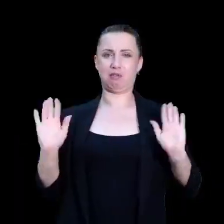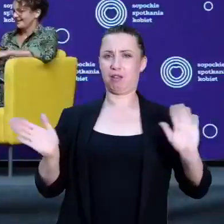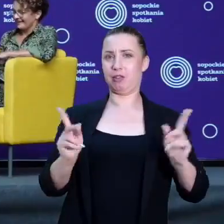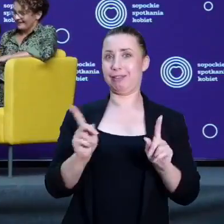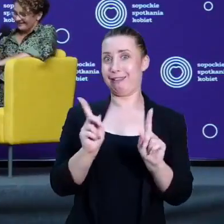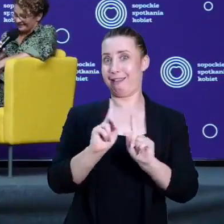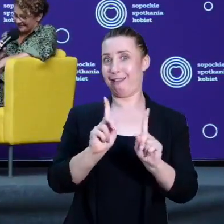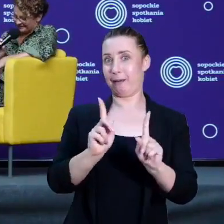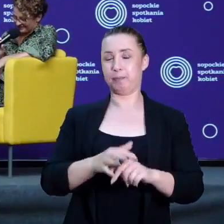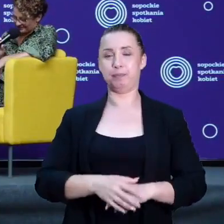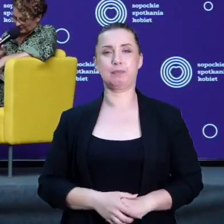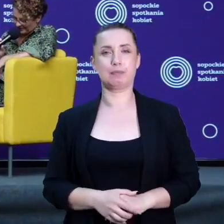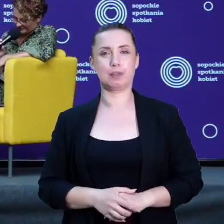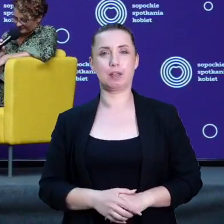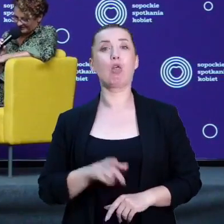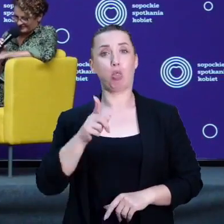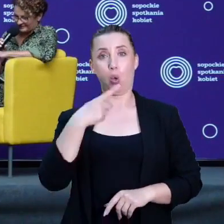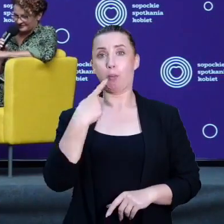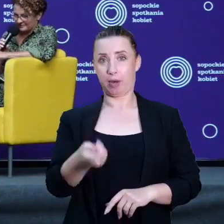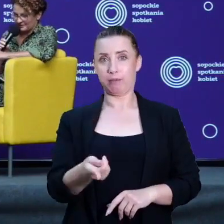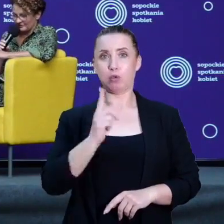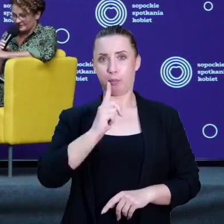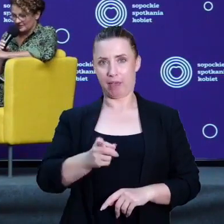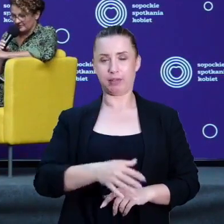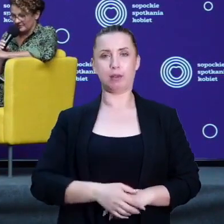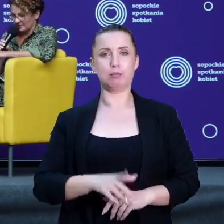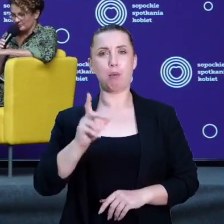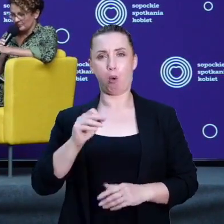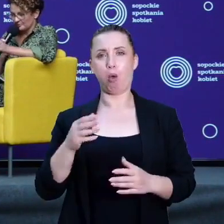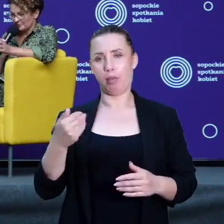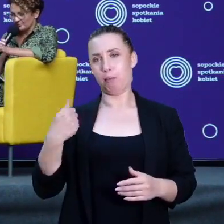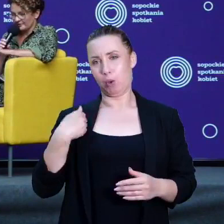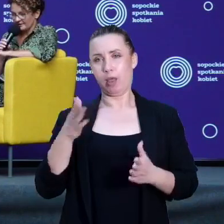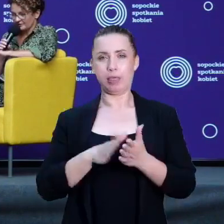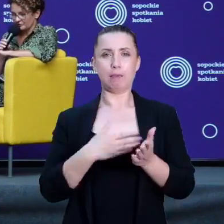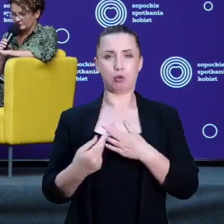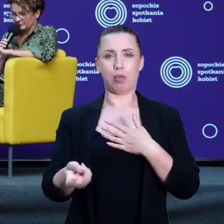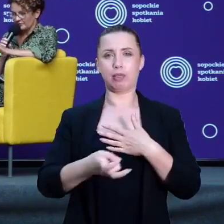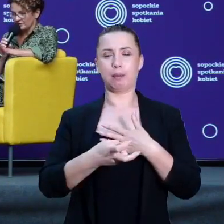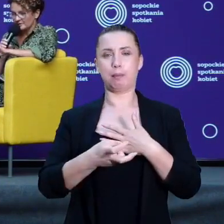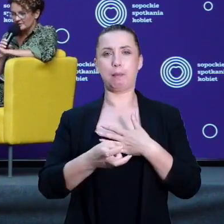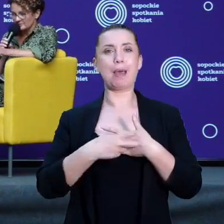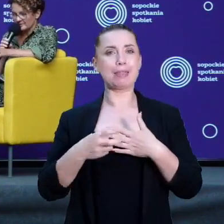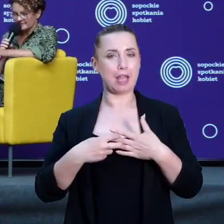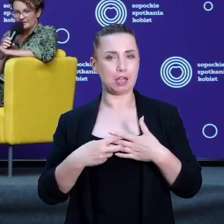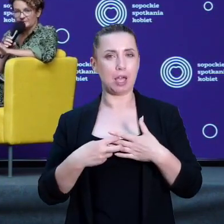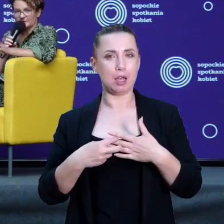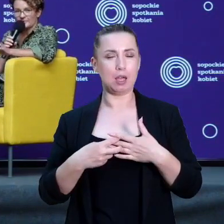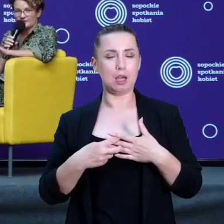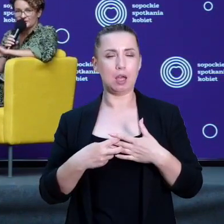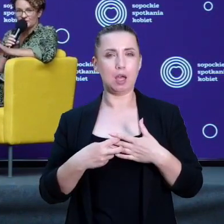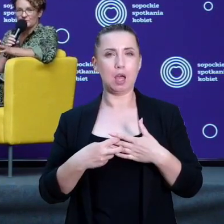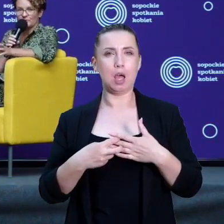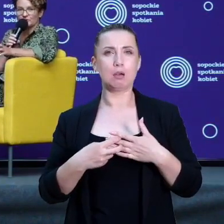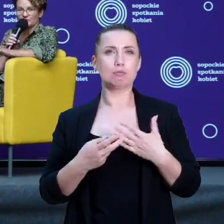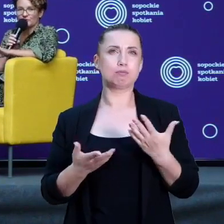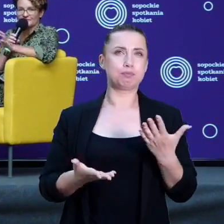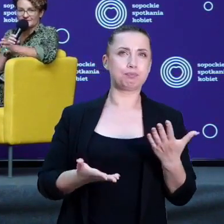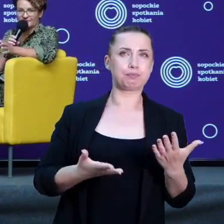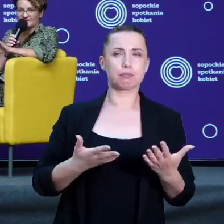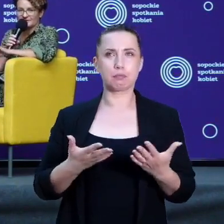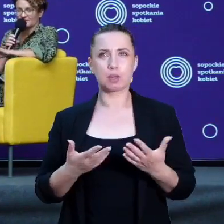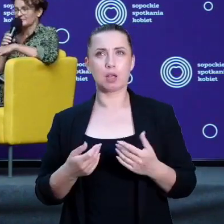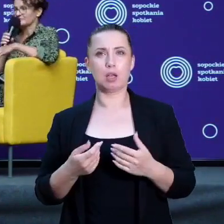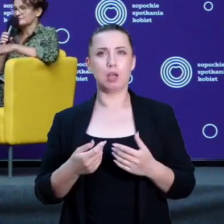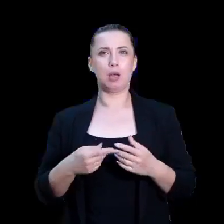zapobiec. To prawda, bo nawet takie badania były o przepływie elektoratów, jako nie między partiami, tylko bardziej